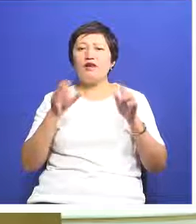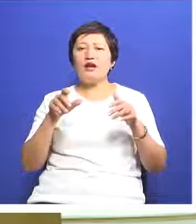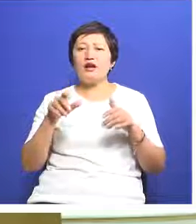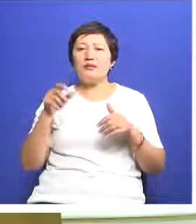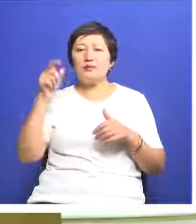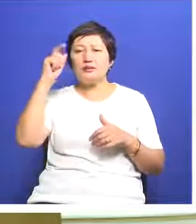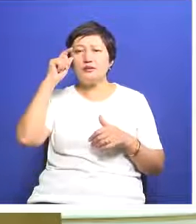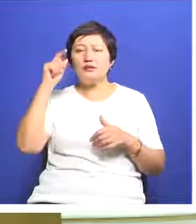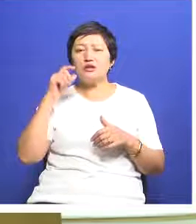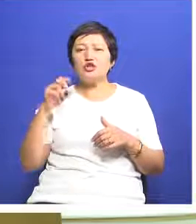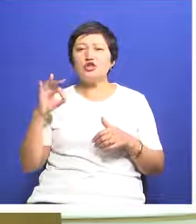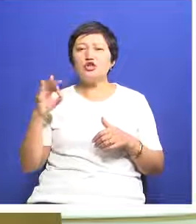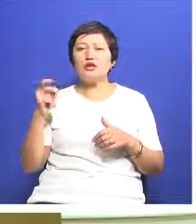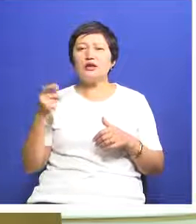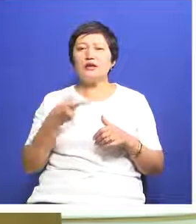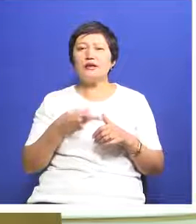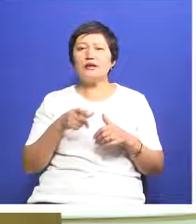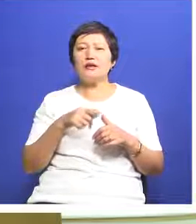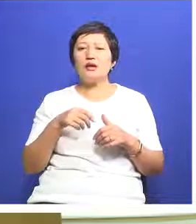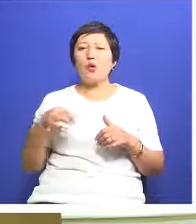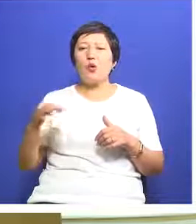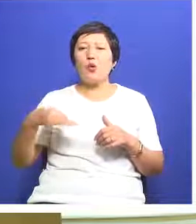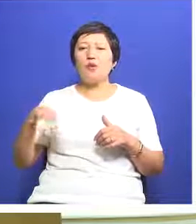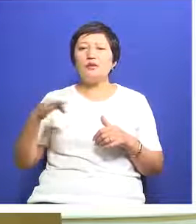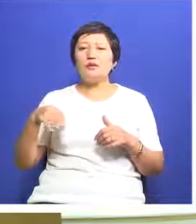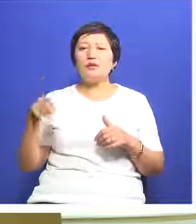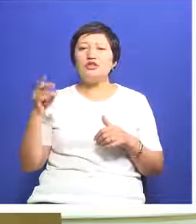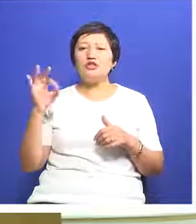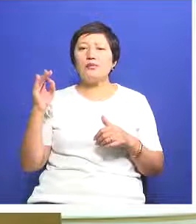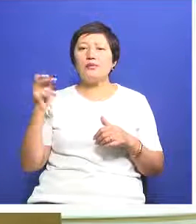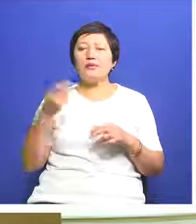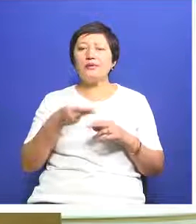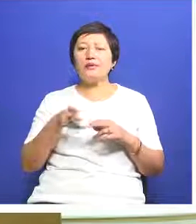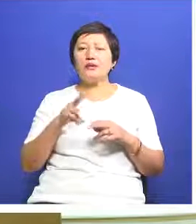Қазақстан республикасы чемпионының жүлдегері облыс чемпионы